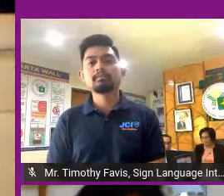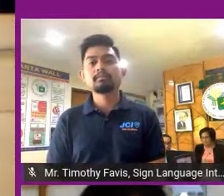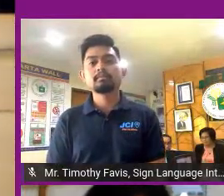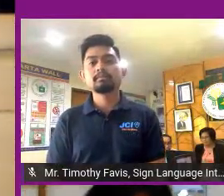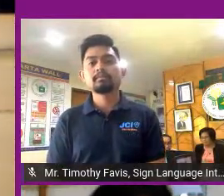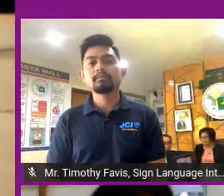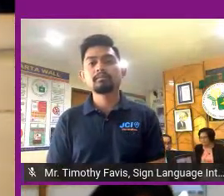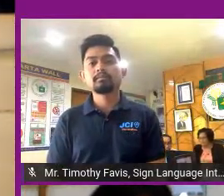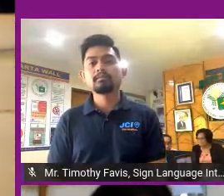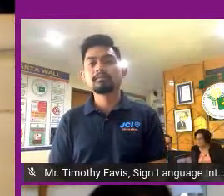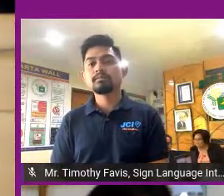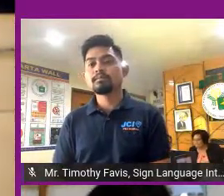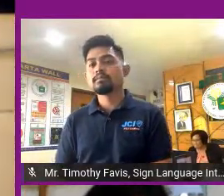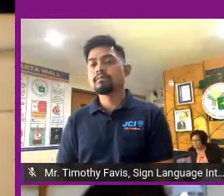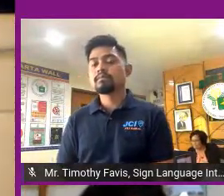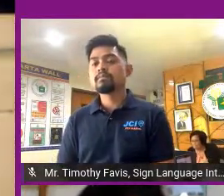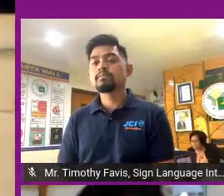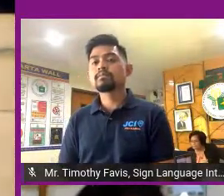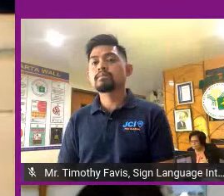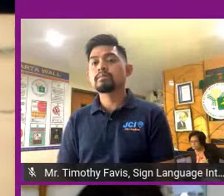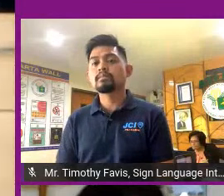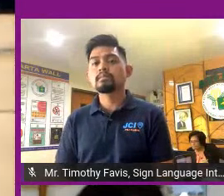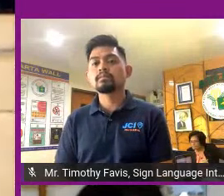Ano next, ma'am? Okay.